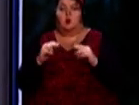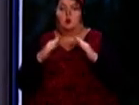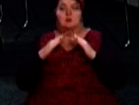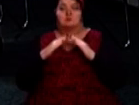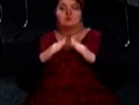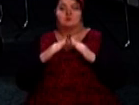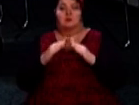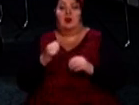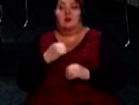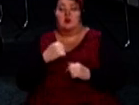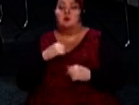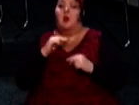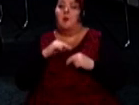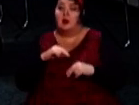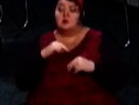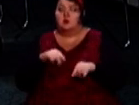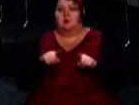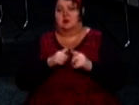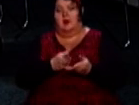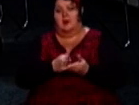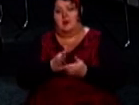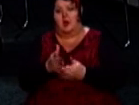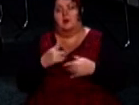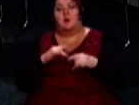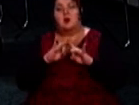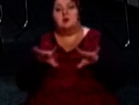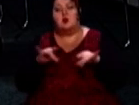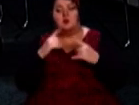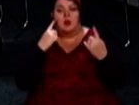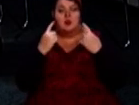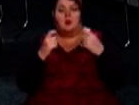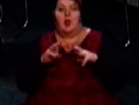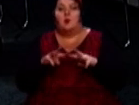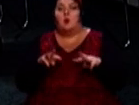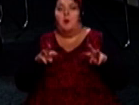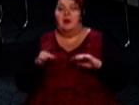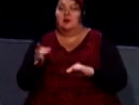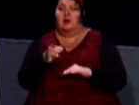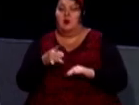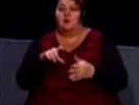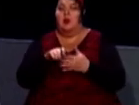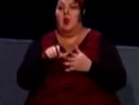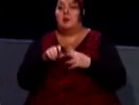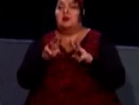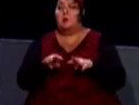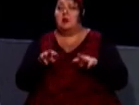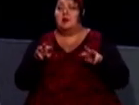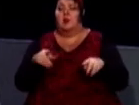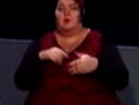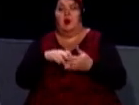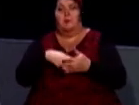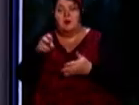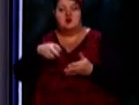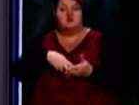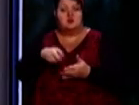ми працюємо в цьому напрямку, ми доносимо цю інформацію і до Мінрегіону, і до Кабінету міністрів, ми пишемо листи, тому